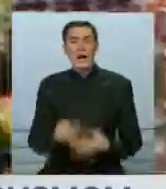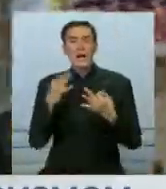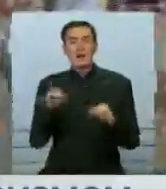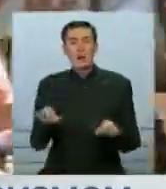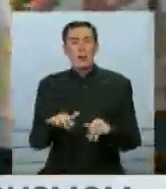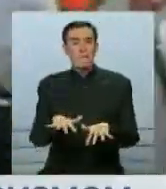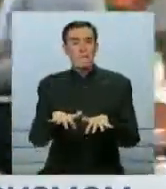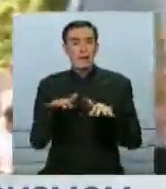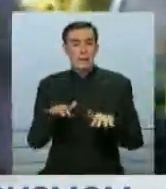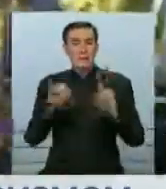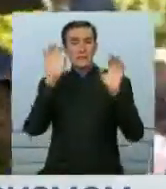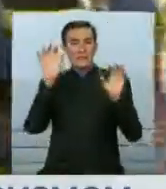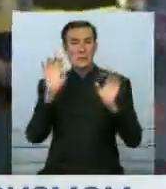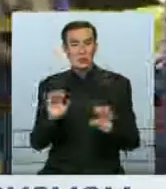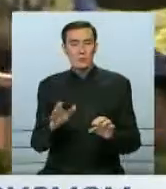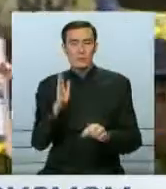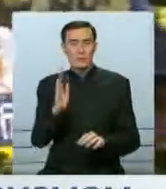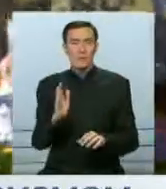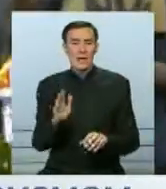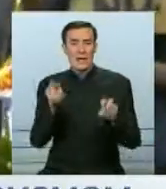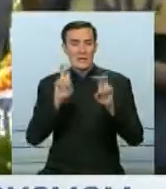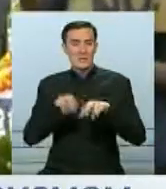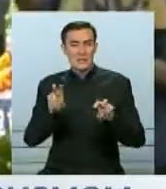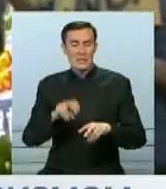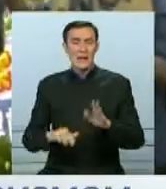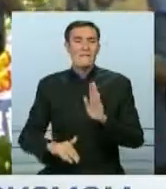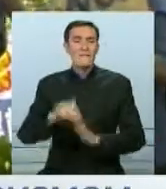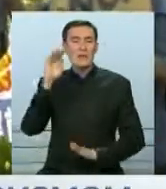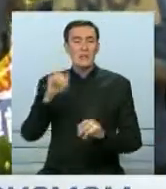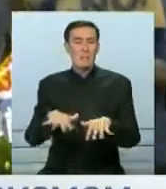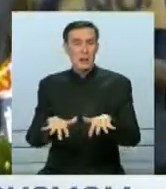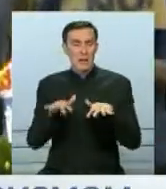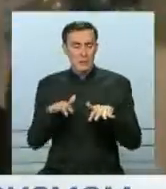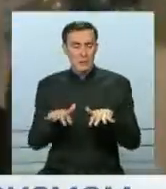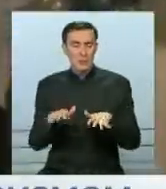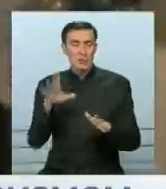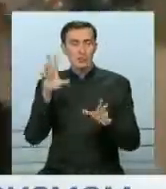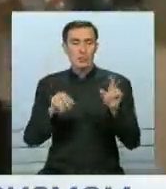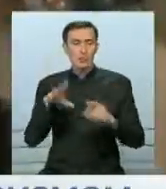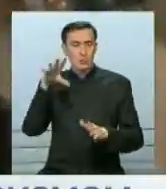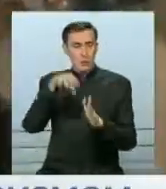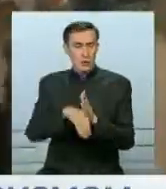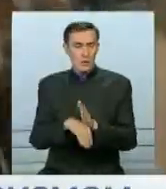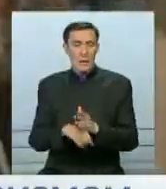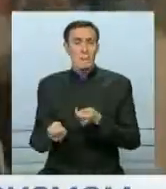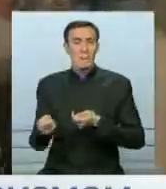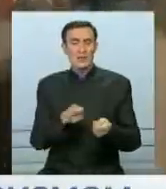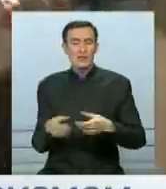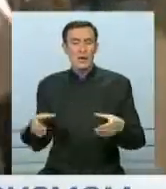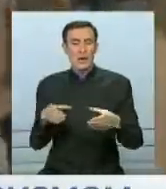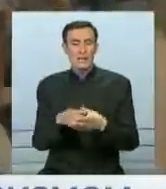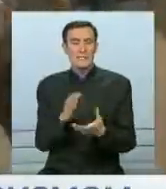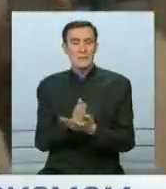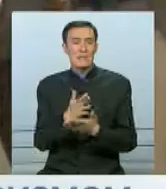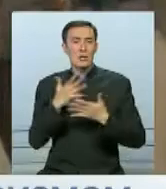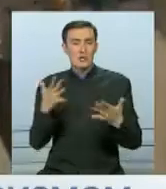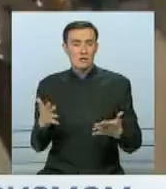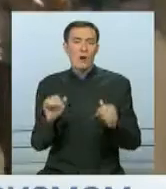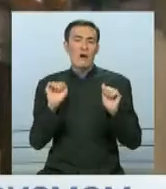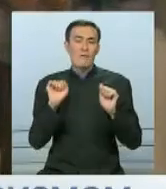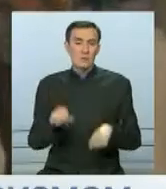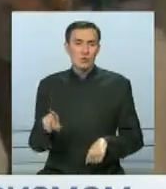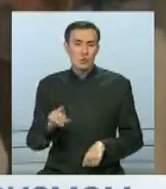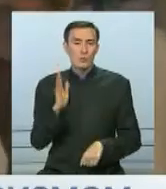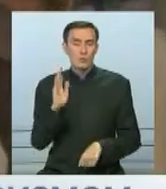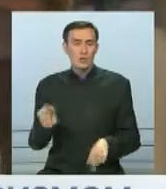палатой парламента, законопроект поступит на рассмотрение Верхнюю. Однако с учетом того, что правящая коалиция обладает там большинством, ожидается,